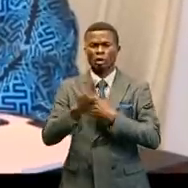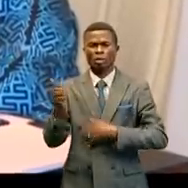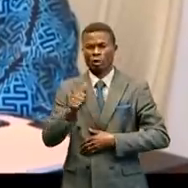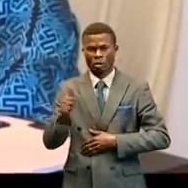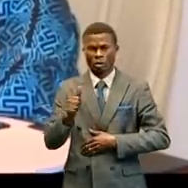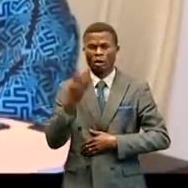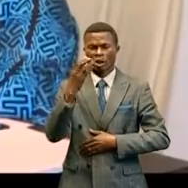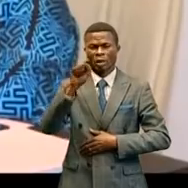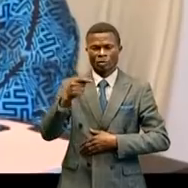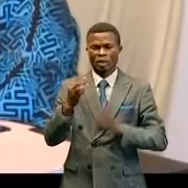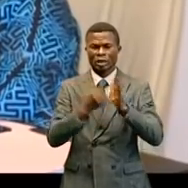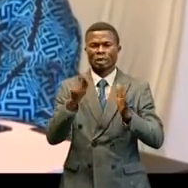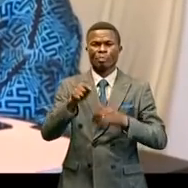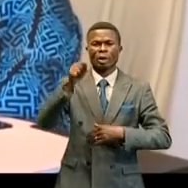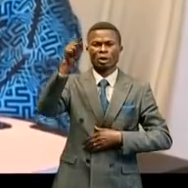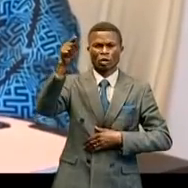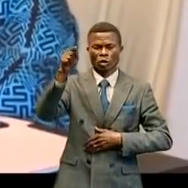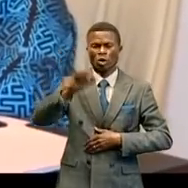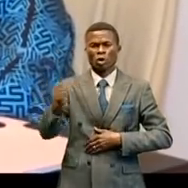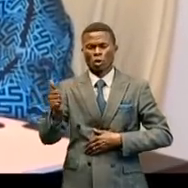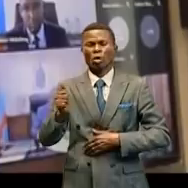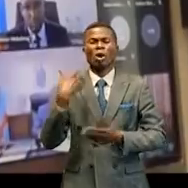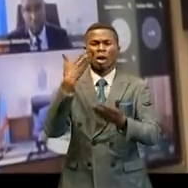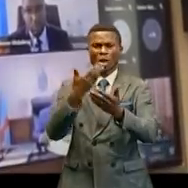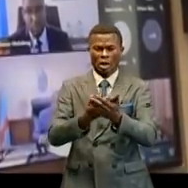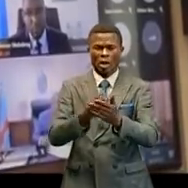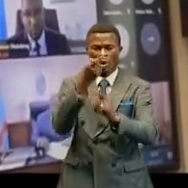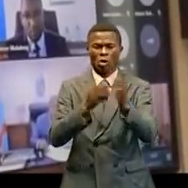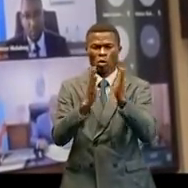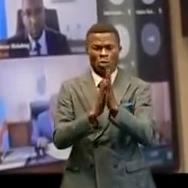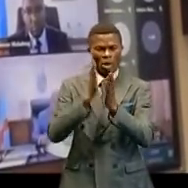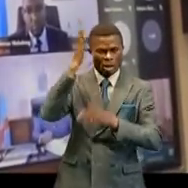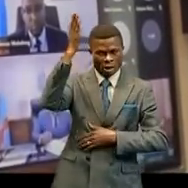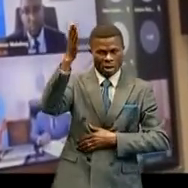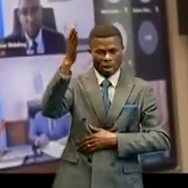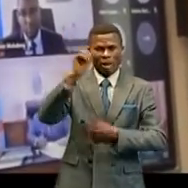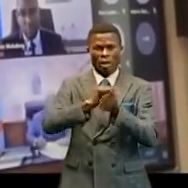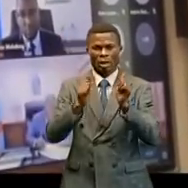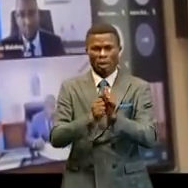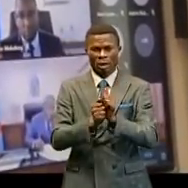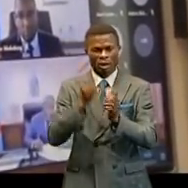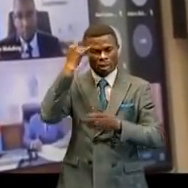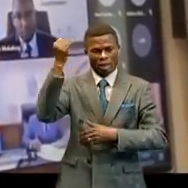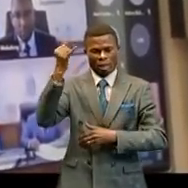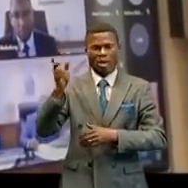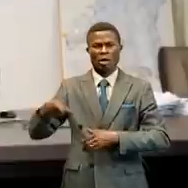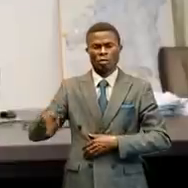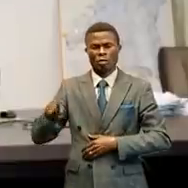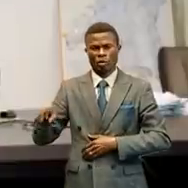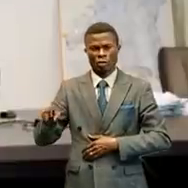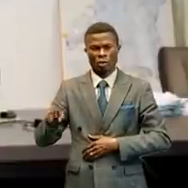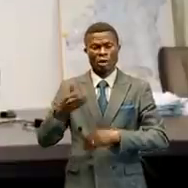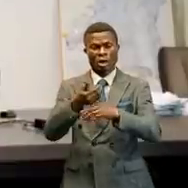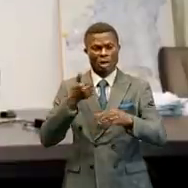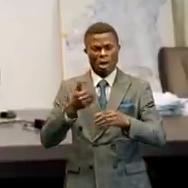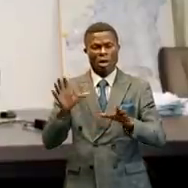Et 4,6 millions autres doses arriveront en septembre prochain dans le cadre de l'initiative COVAX. Avant